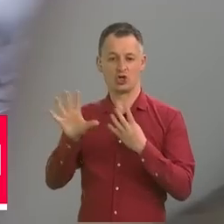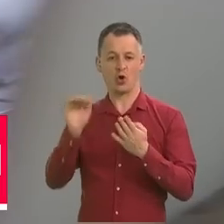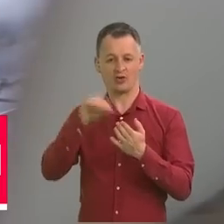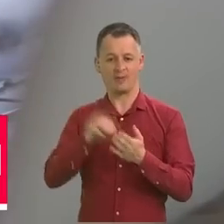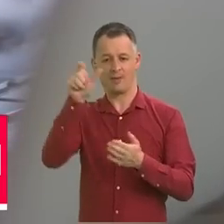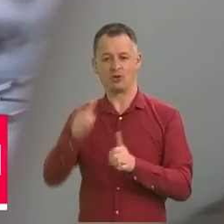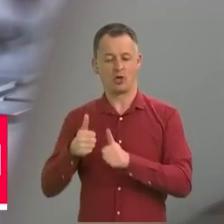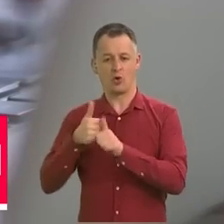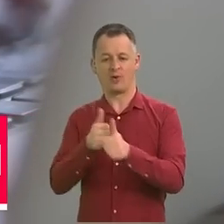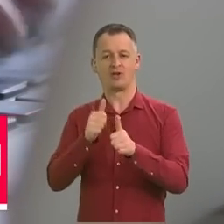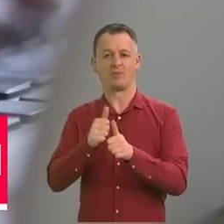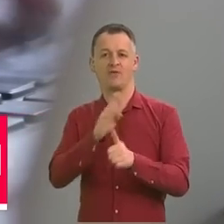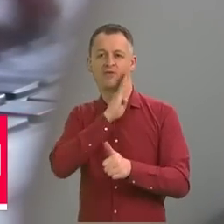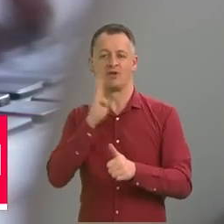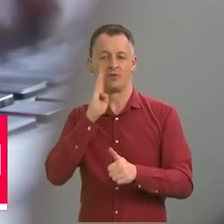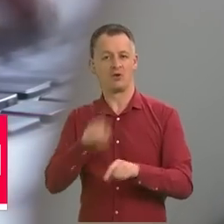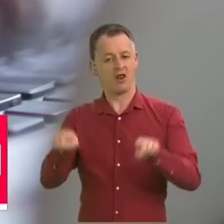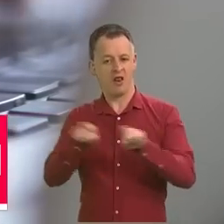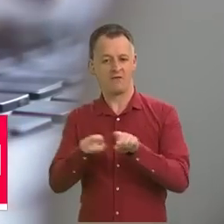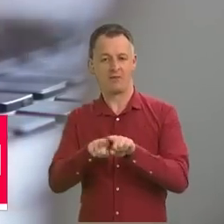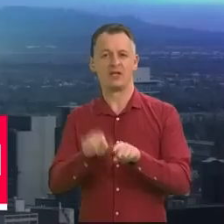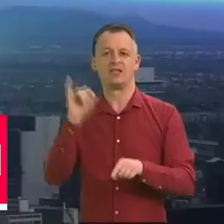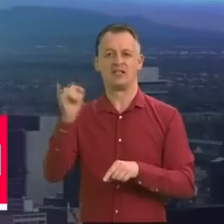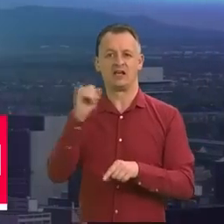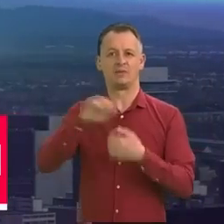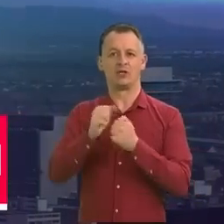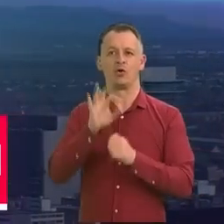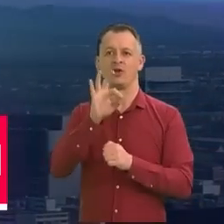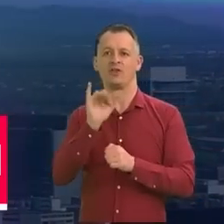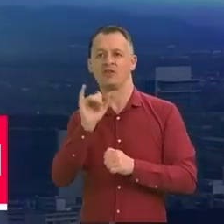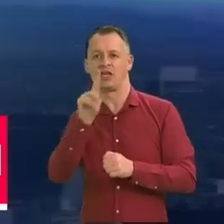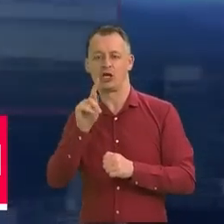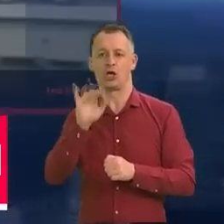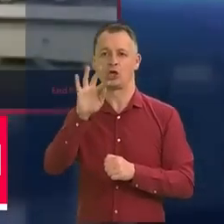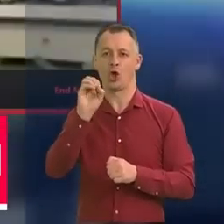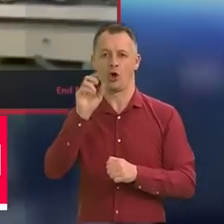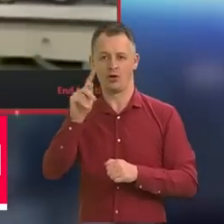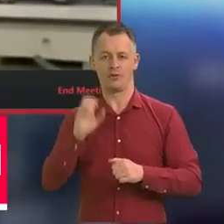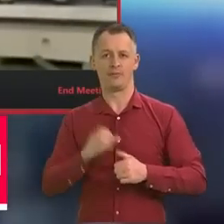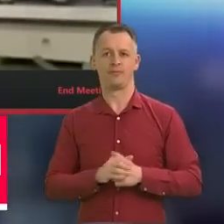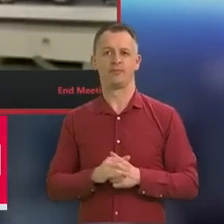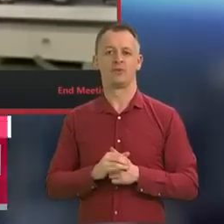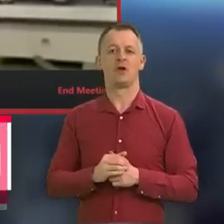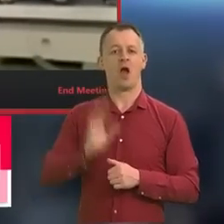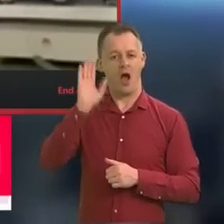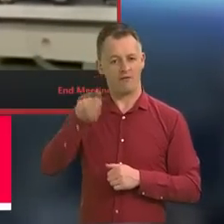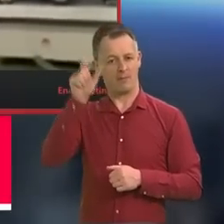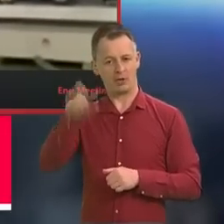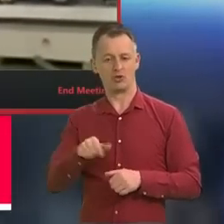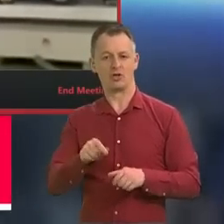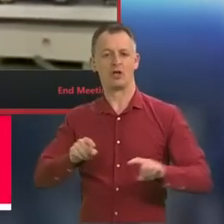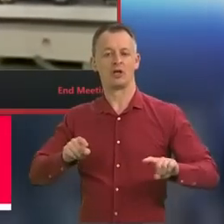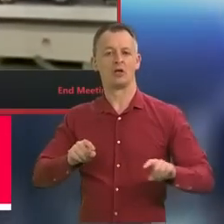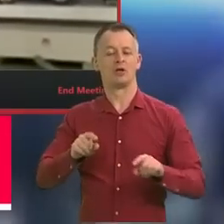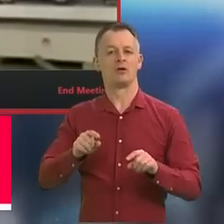de comentarii apar și la postările sale de pe Instagram sau TikTok. Avem influencerii care își cumpără followers,